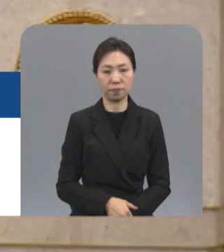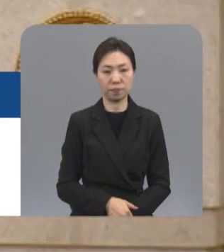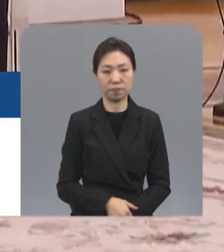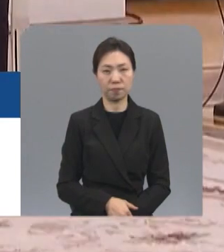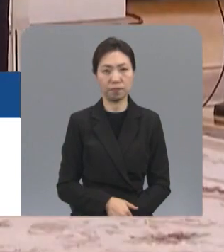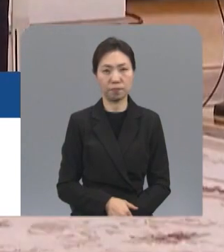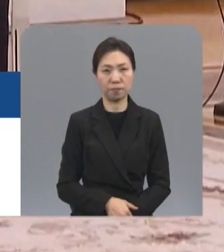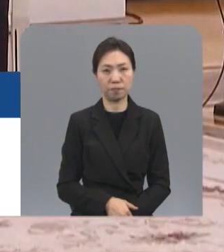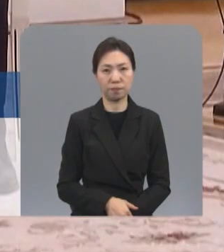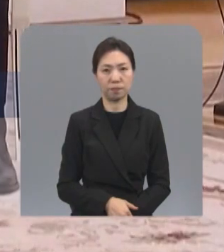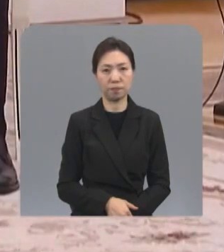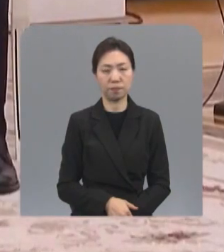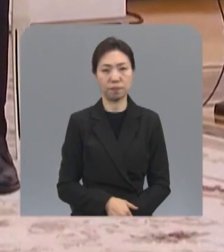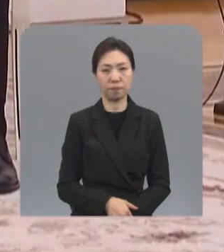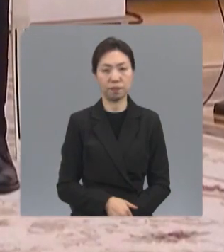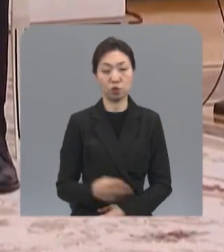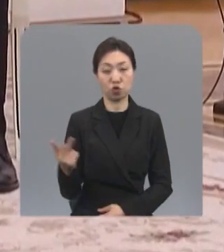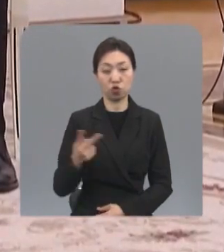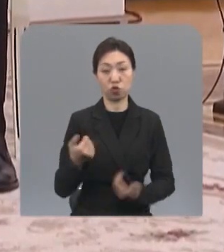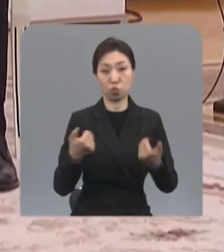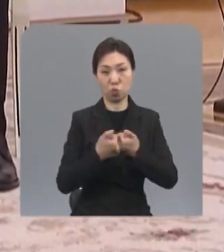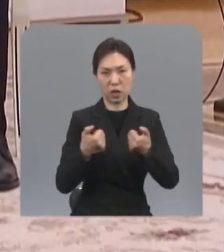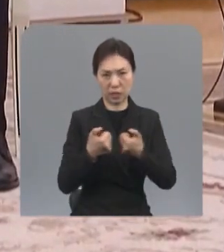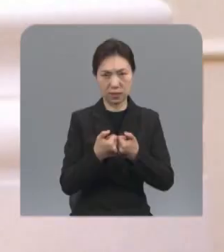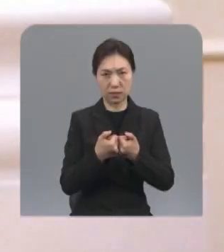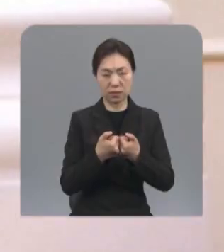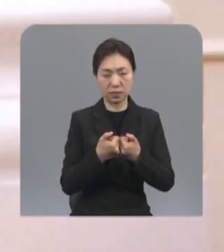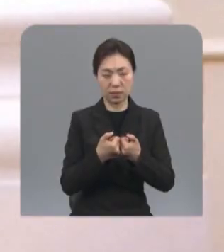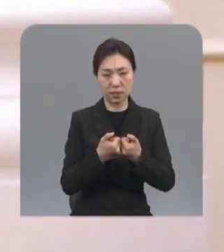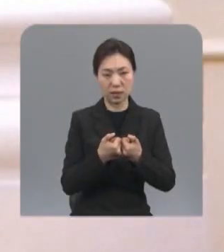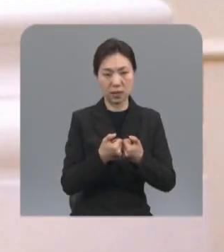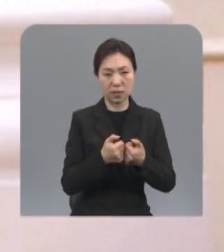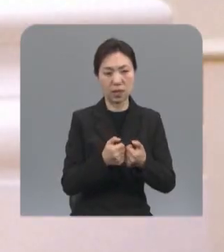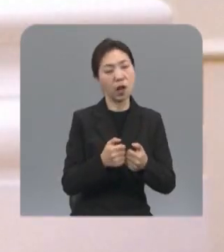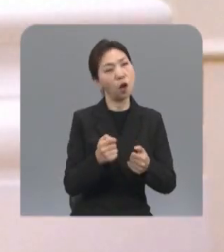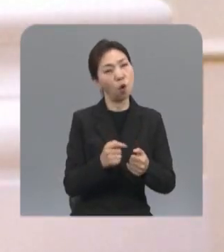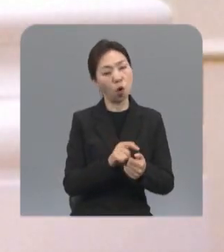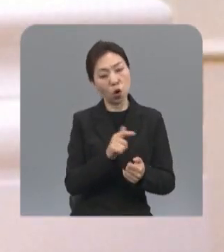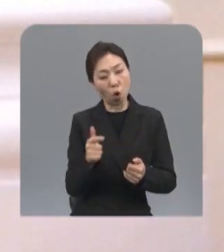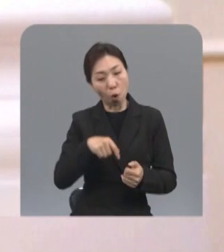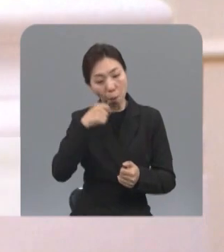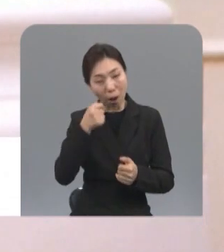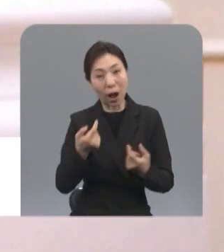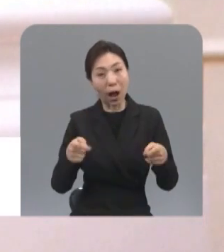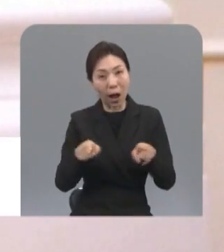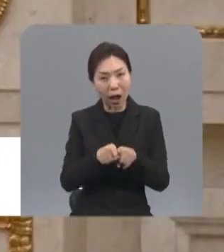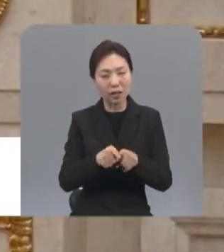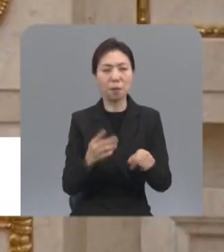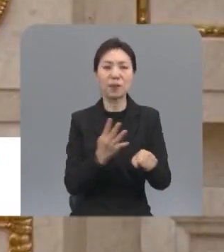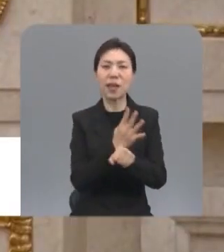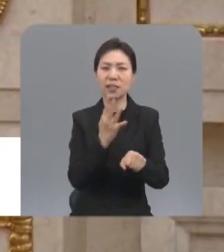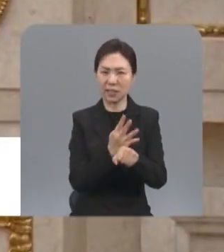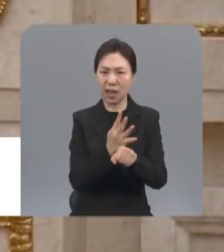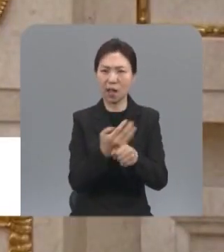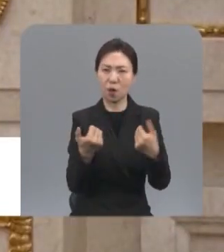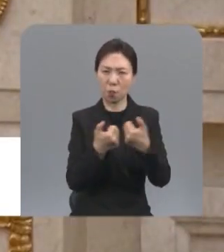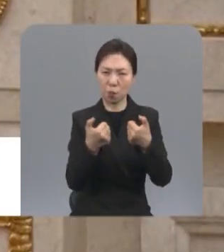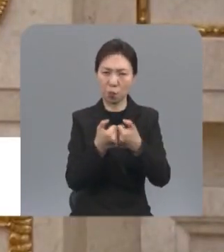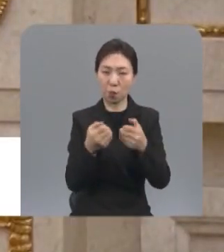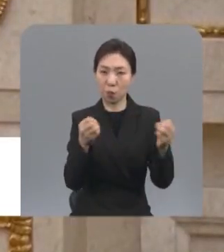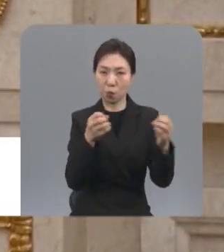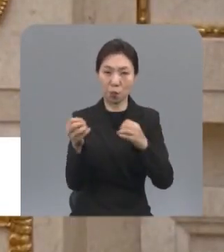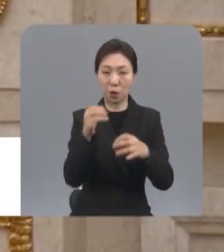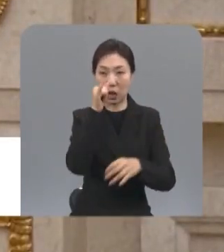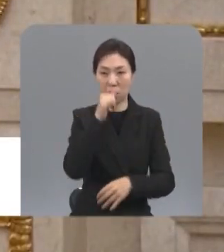中方高度重视啊中俄关系这个呢是它有着历史逻辑 회담은 만찬까지 이어져 4시간 반 만에 끝났습니다. 양자 협력은 물론 우크라이나 관련 논의가